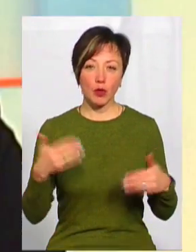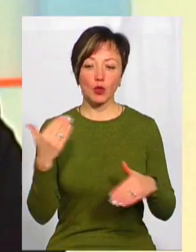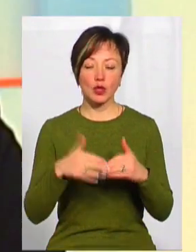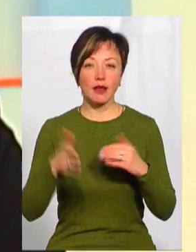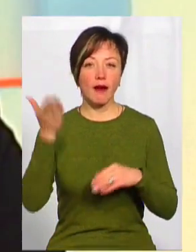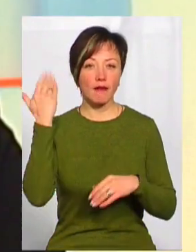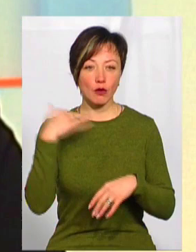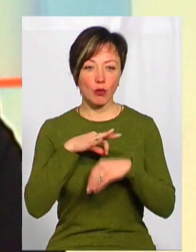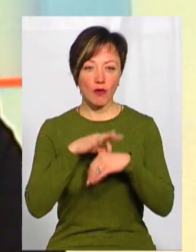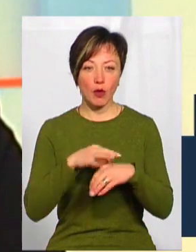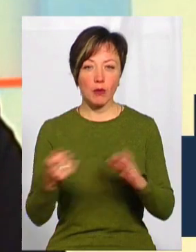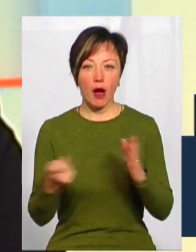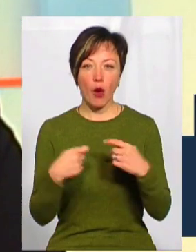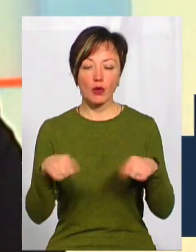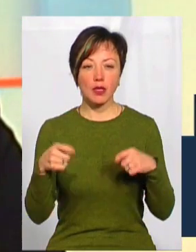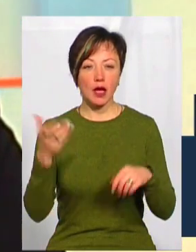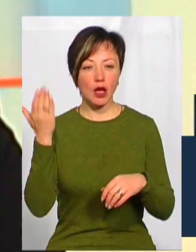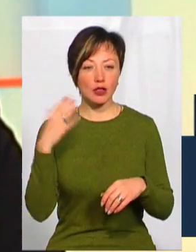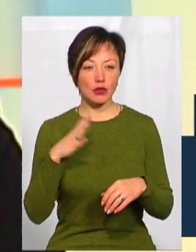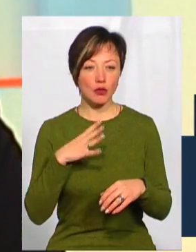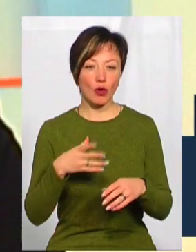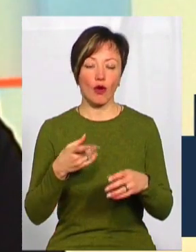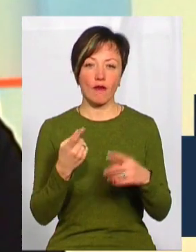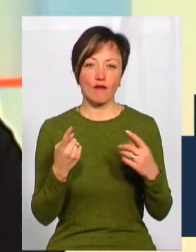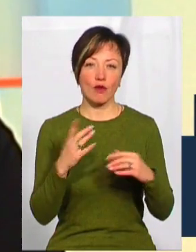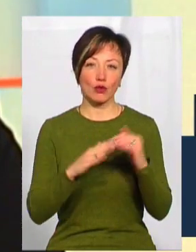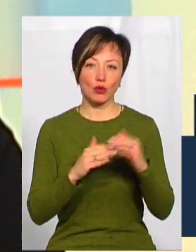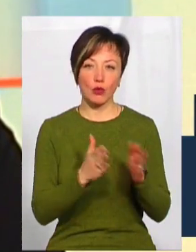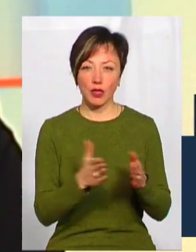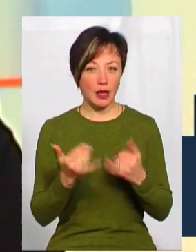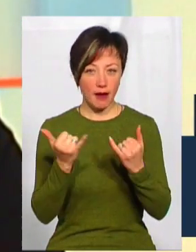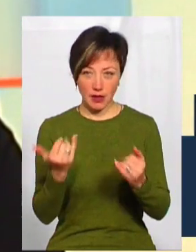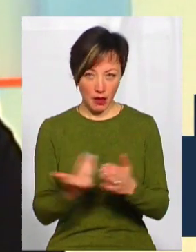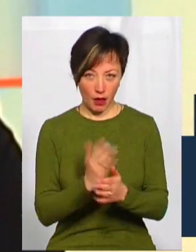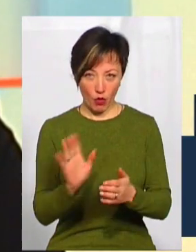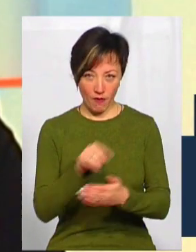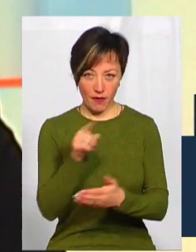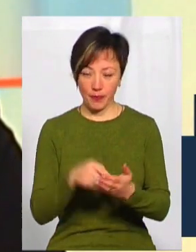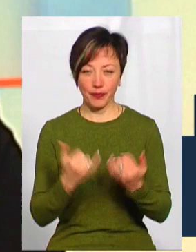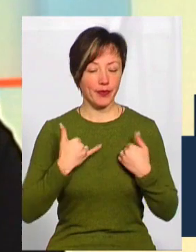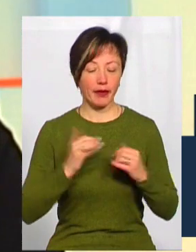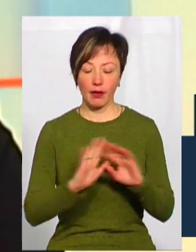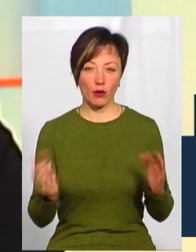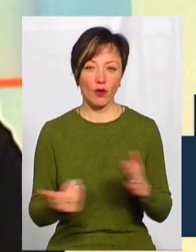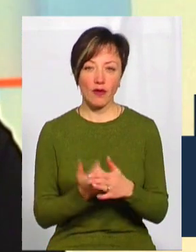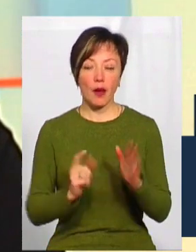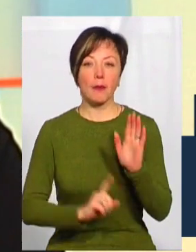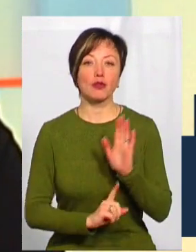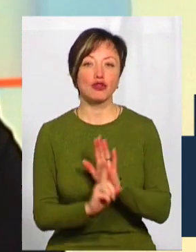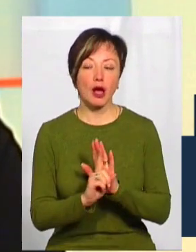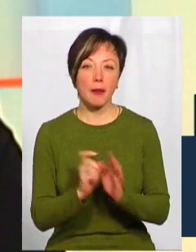проводимо давно аукціони, вони були раніше молотком, в ручному режимі. Це для вас не нове? Це для нас не нове. І ми